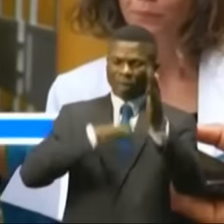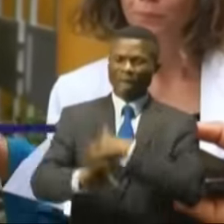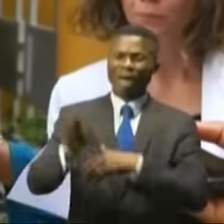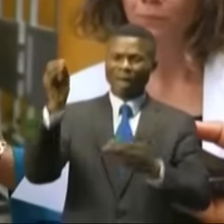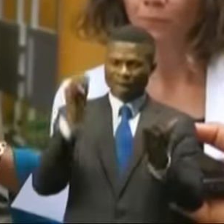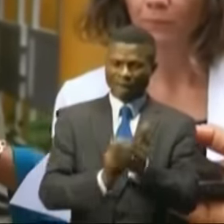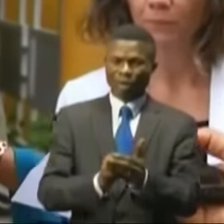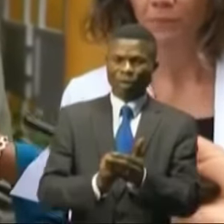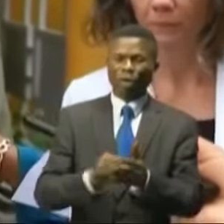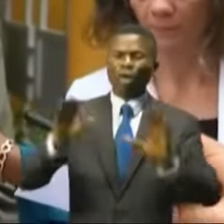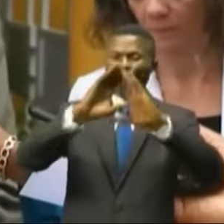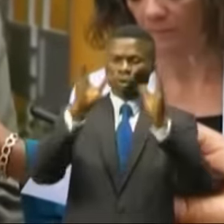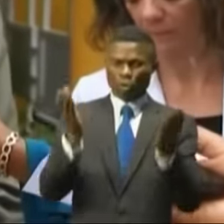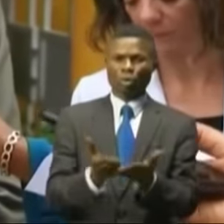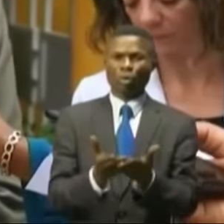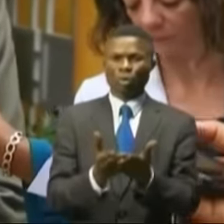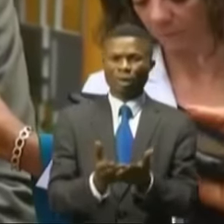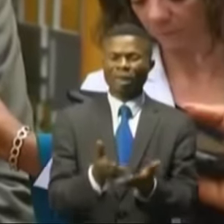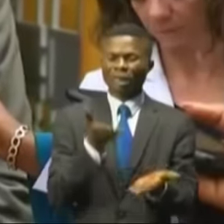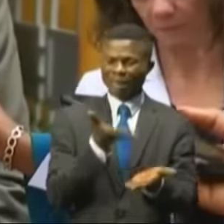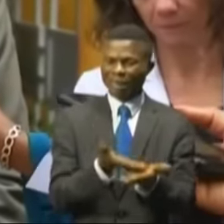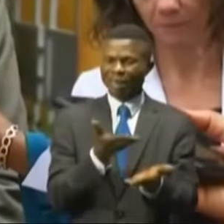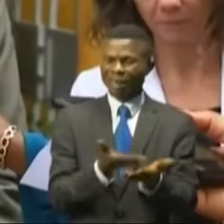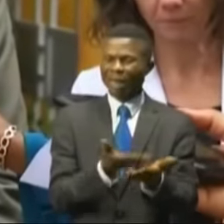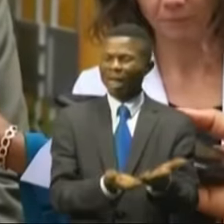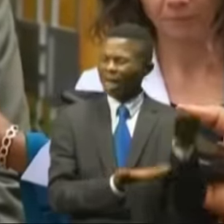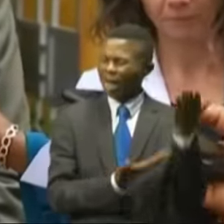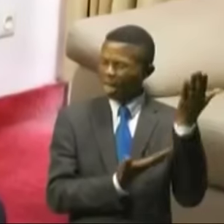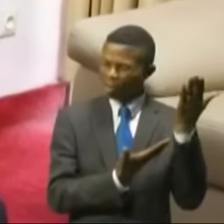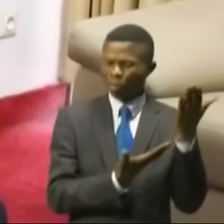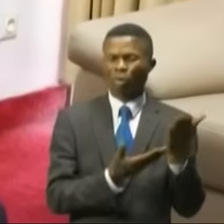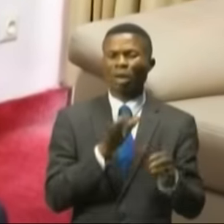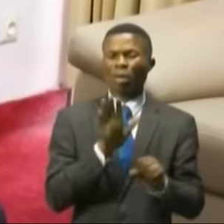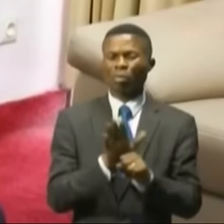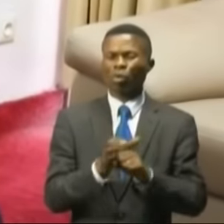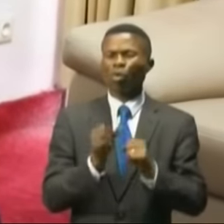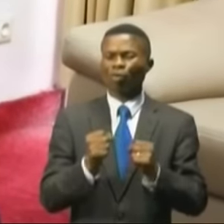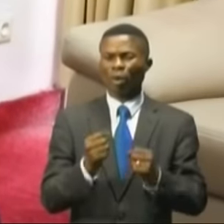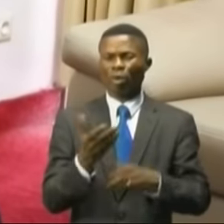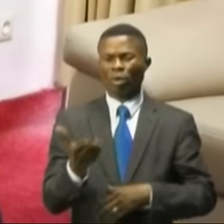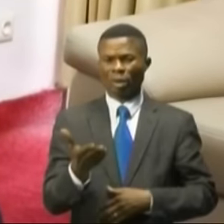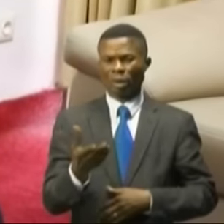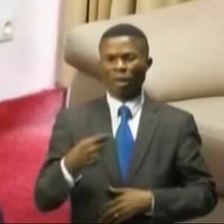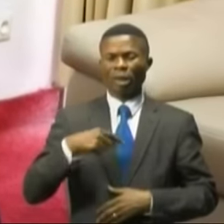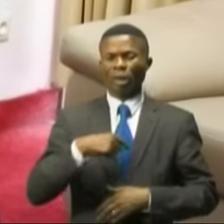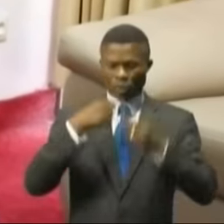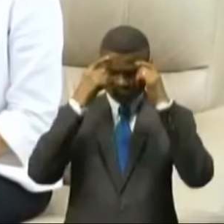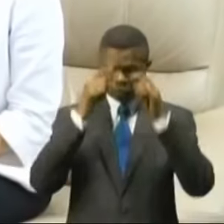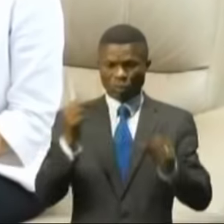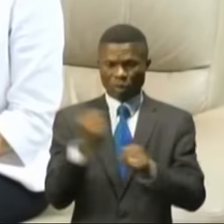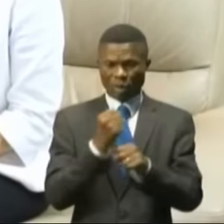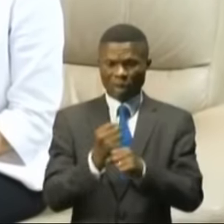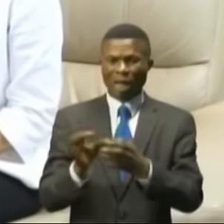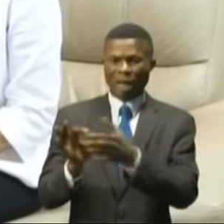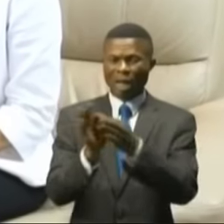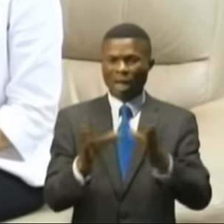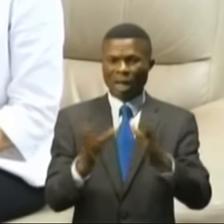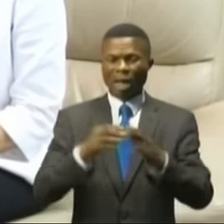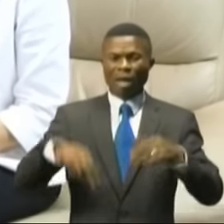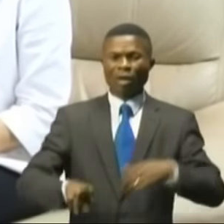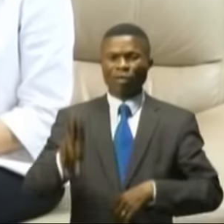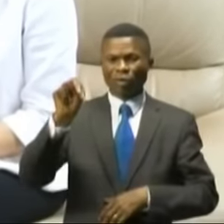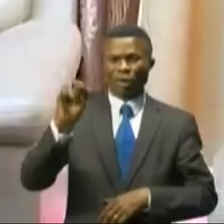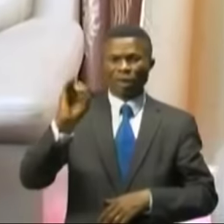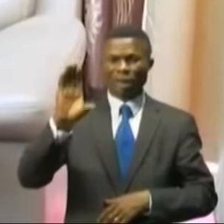réinsertion communautaire. Parce que ça, c'est vraiment le grand défi. Nous sommes d'accord pour travailler en collaboration avec l'UNICEF afin